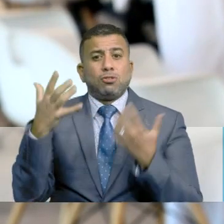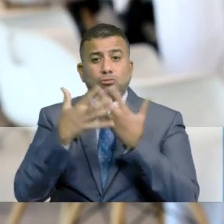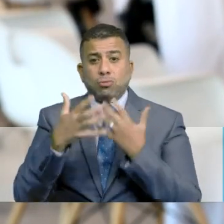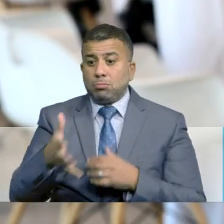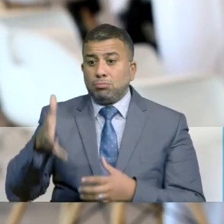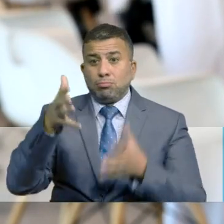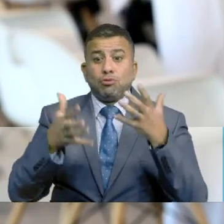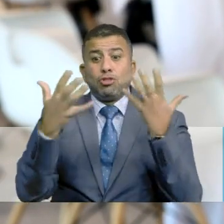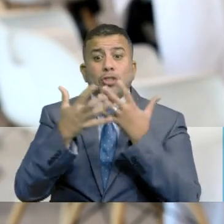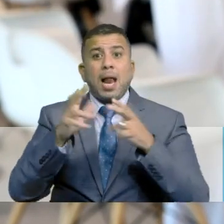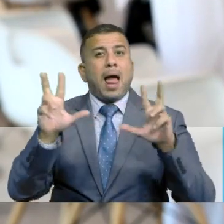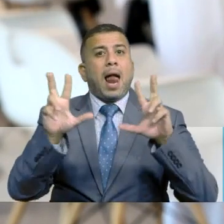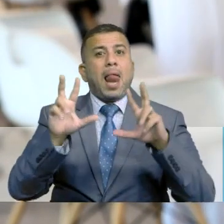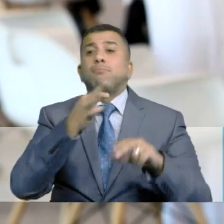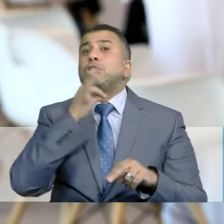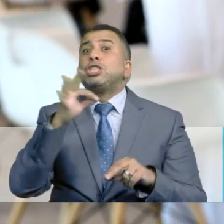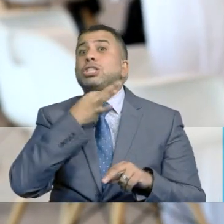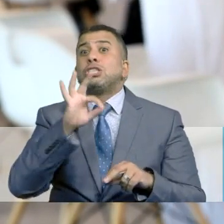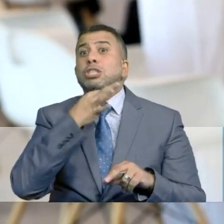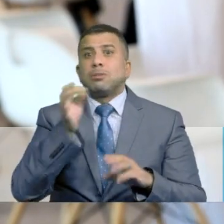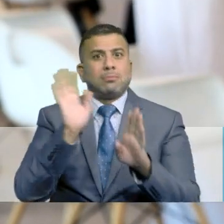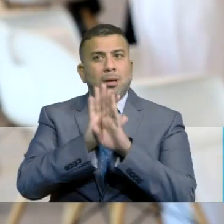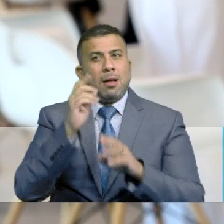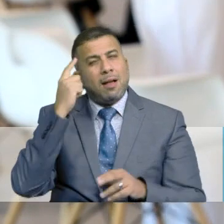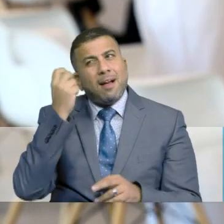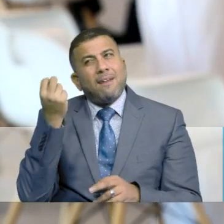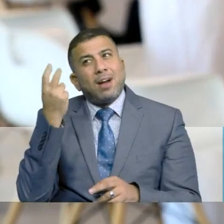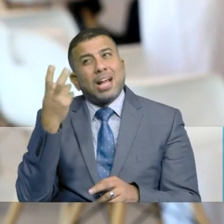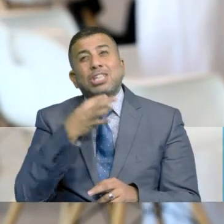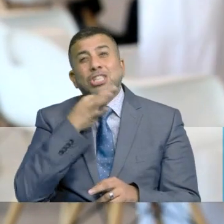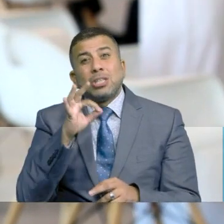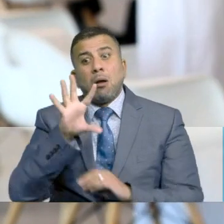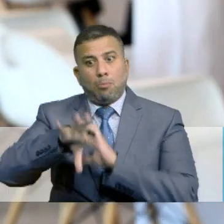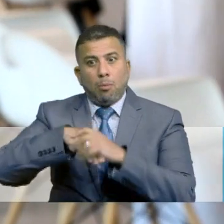من الشركات الإعلامية الناشئة التي تحول الأفكار المبتكرة